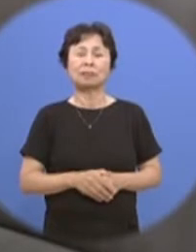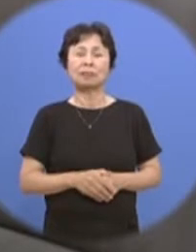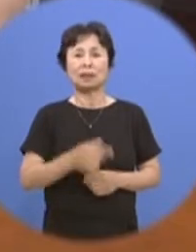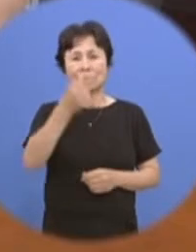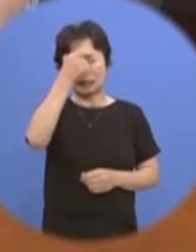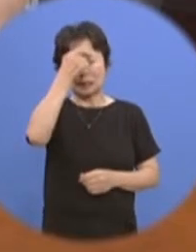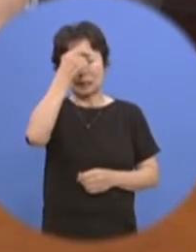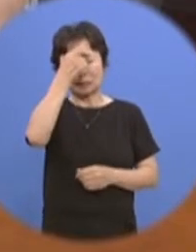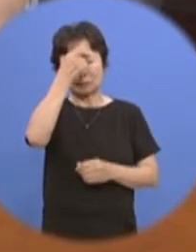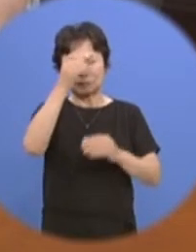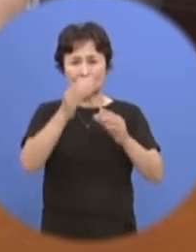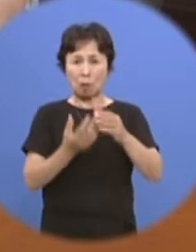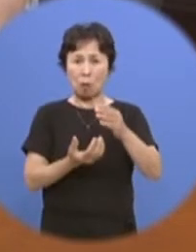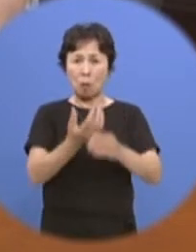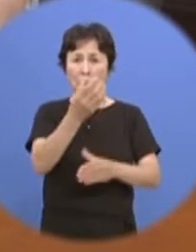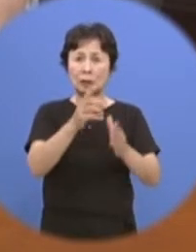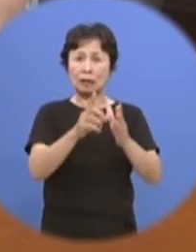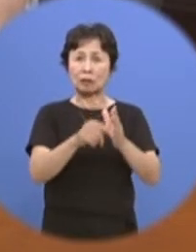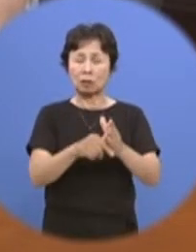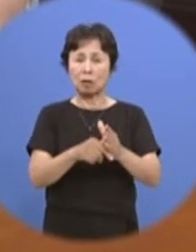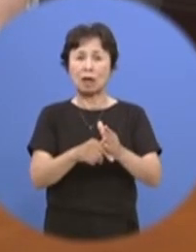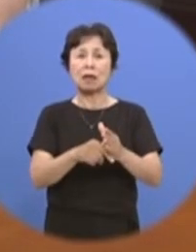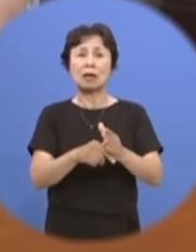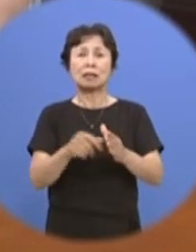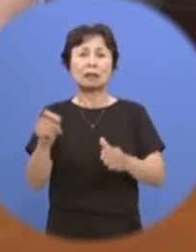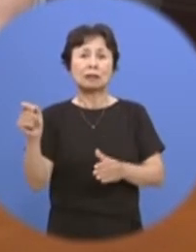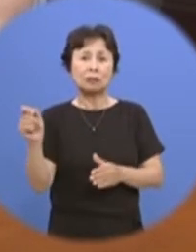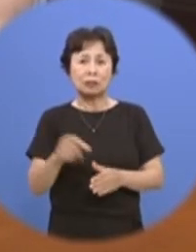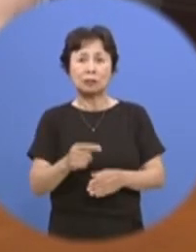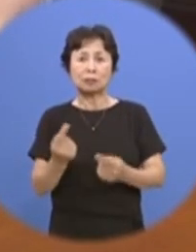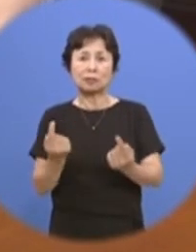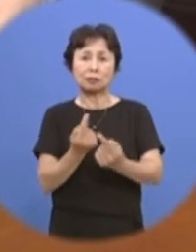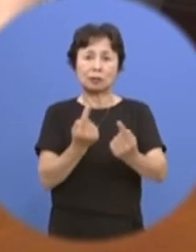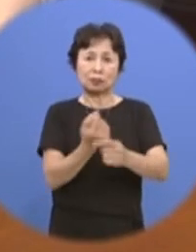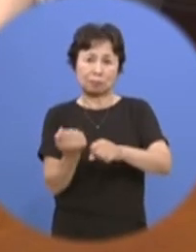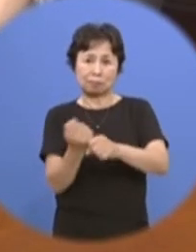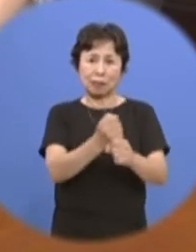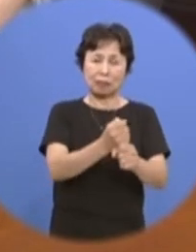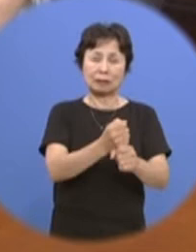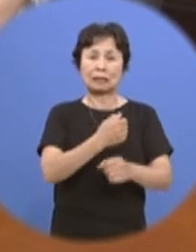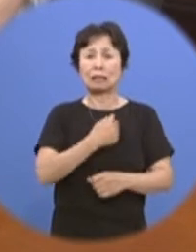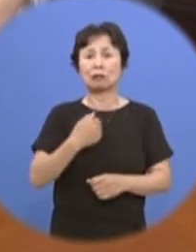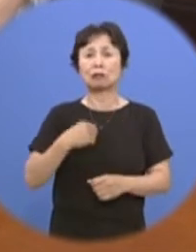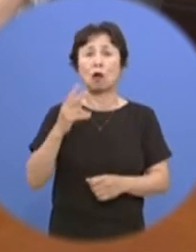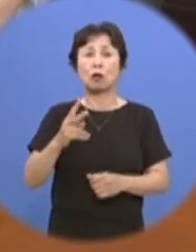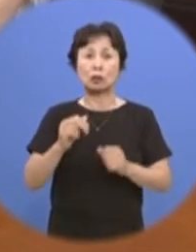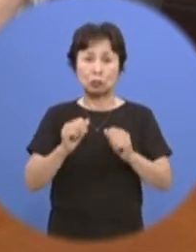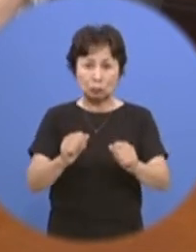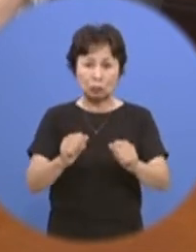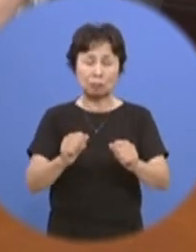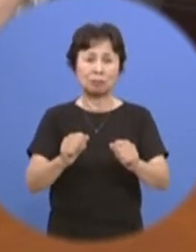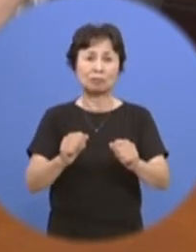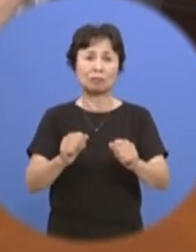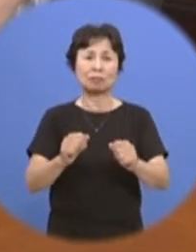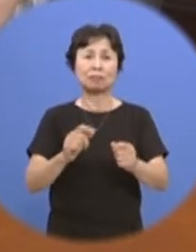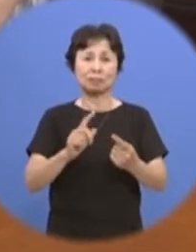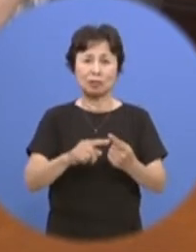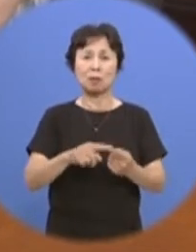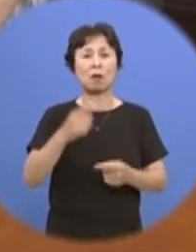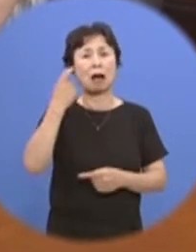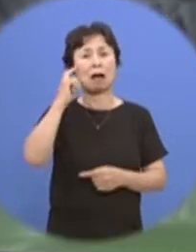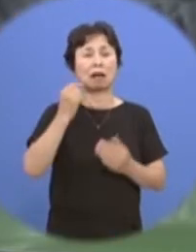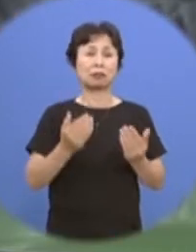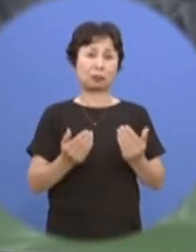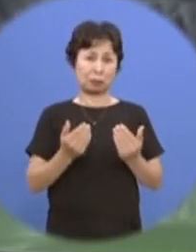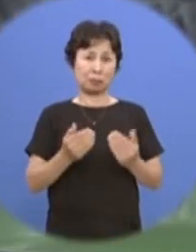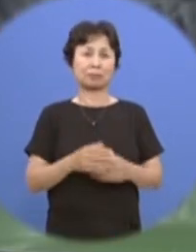はい、 速やかに、それが復旧できるようにするとか復興できるようにするとか、そういうさまざまなことを考えておかないといけない